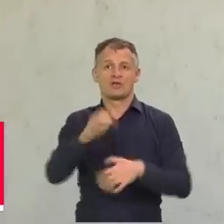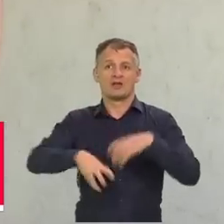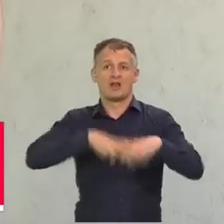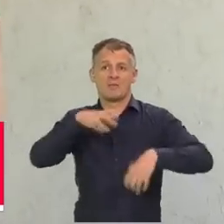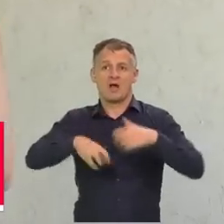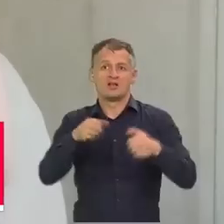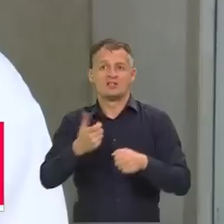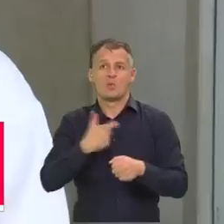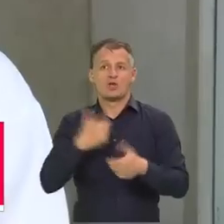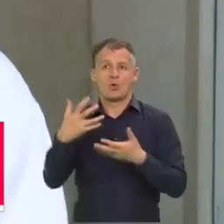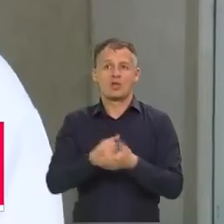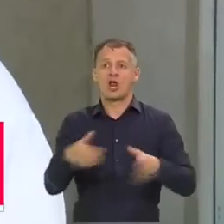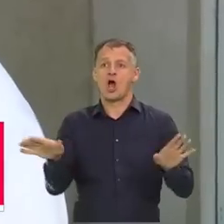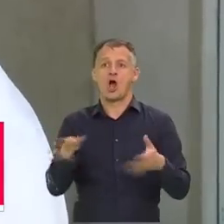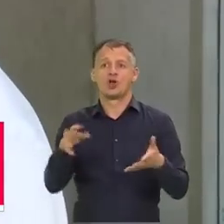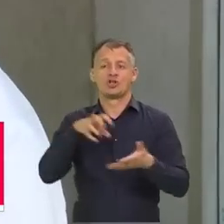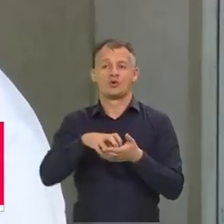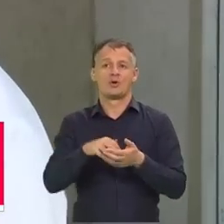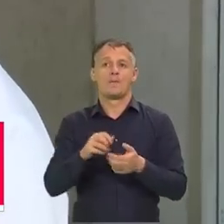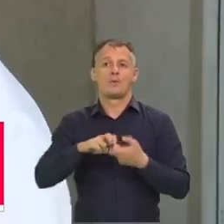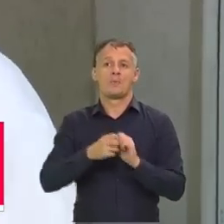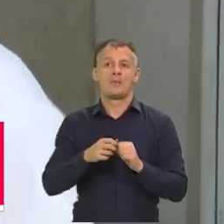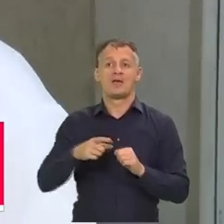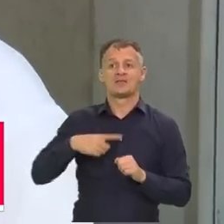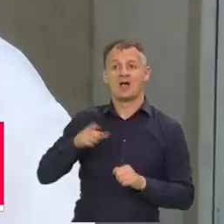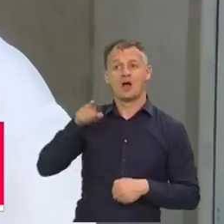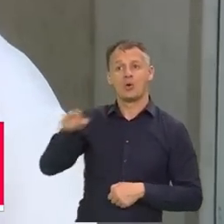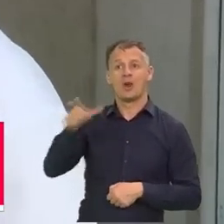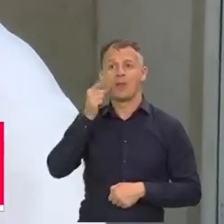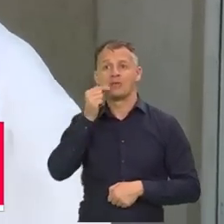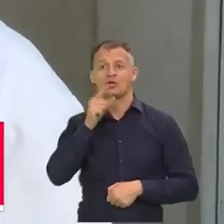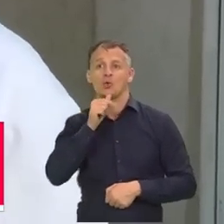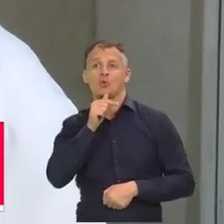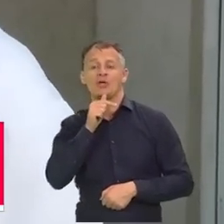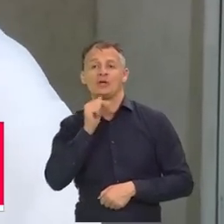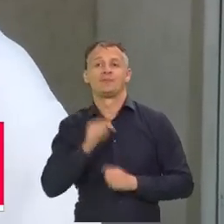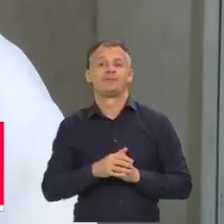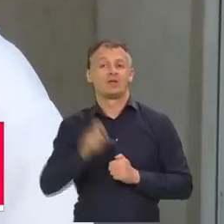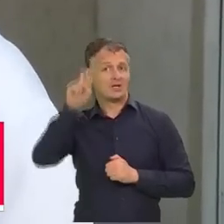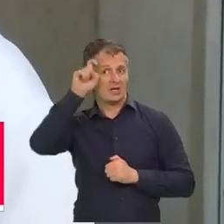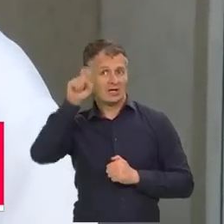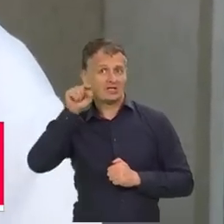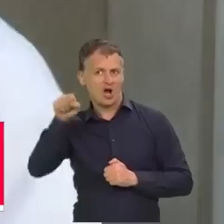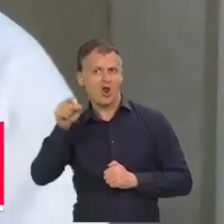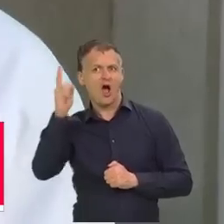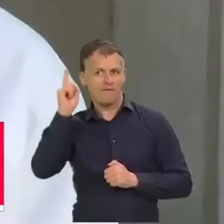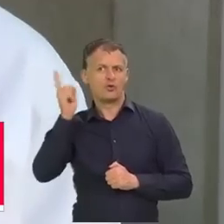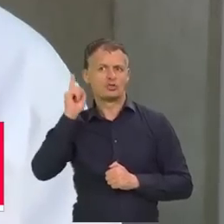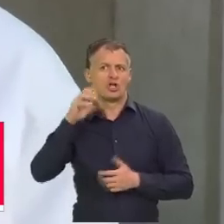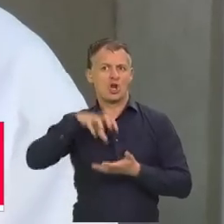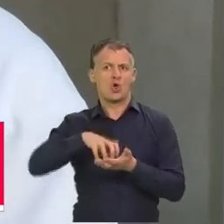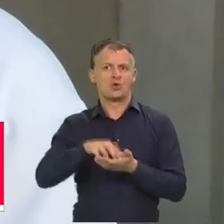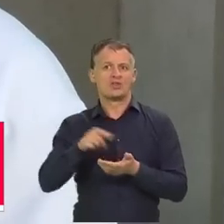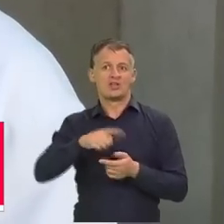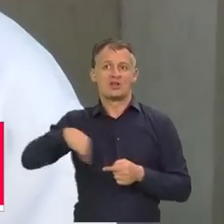poate lua de oriunde. Problema este la Pitești, unde s-a unde cred că acolo a fost și focarul. De la noi nu au